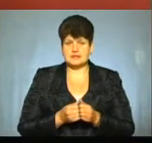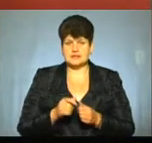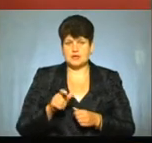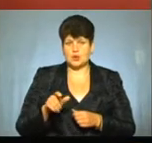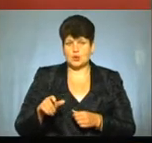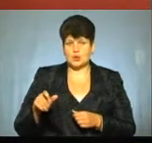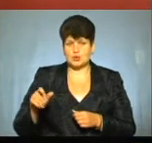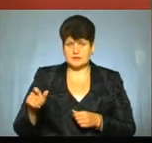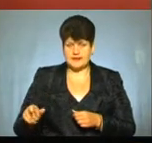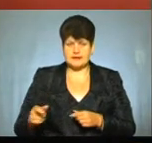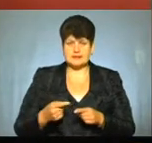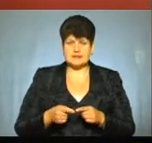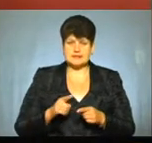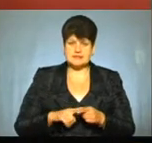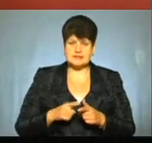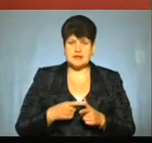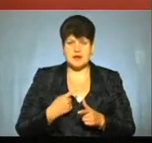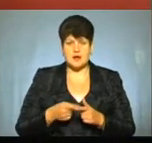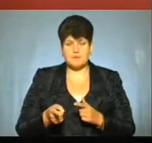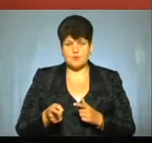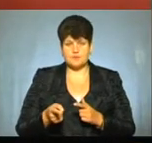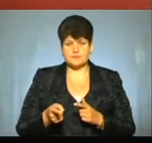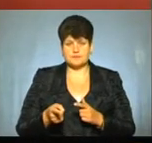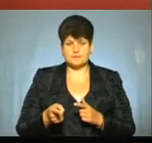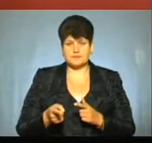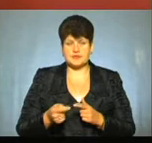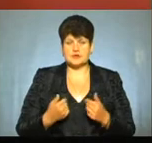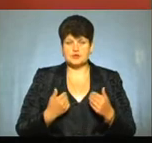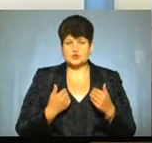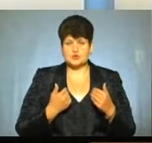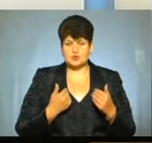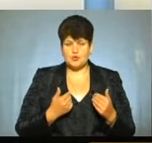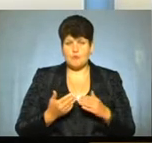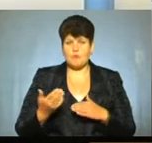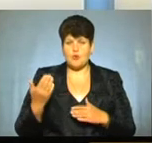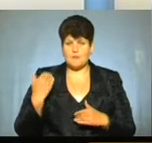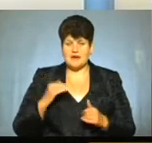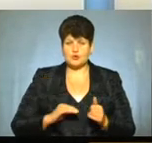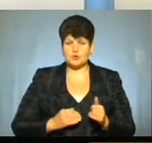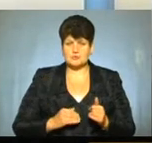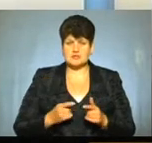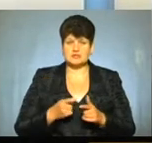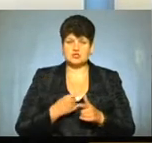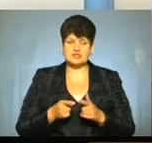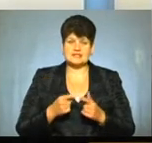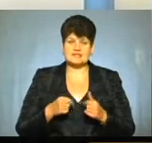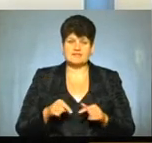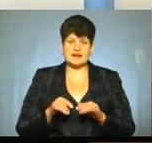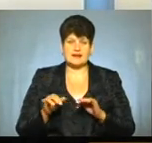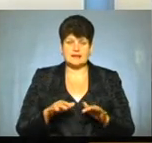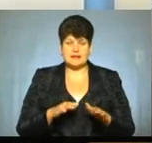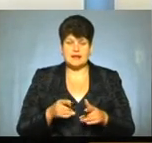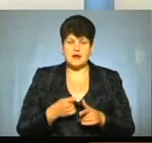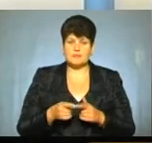йому людей. Тобто це або із його, скажімо так, попереднього бізнесу чи сфери